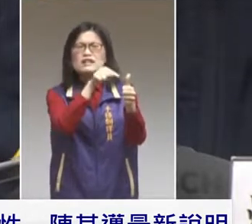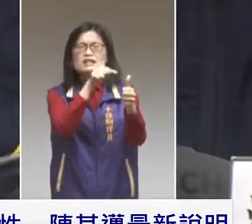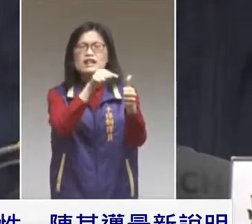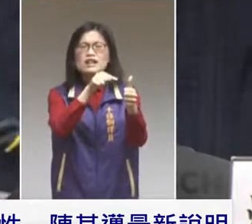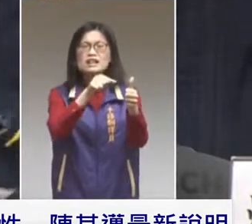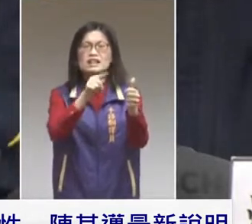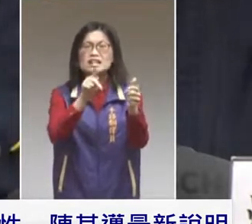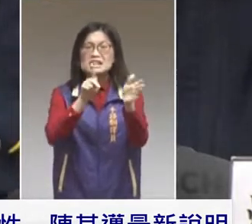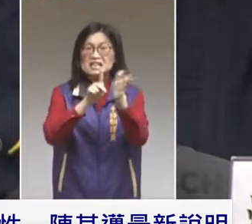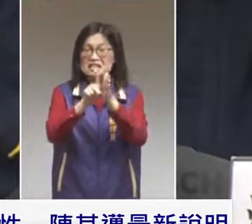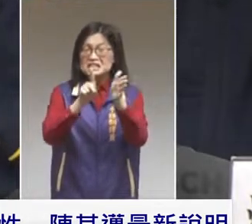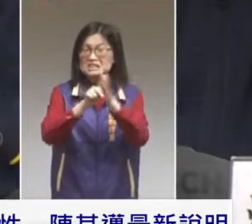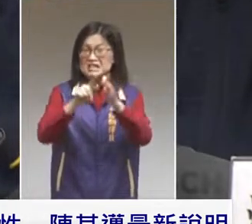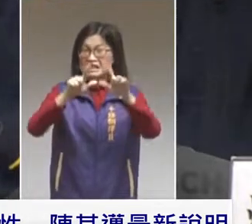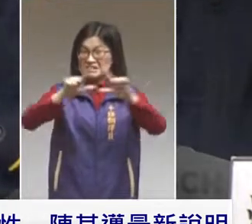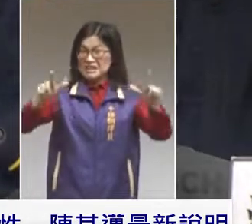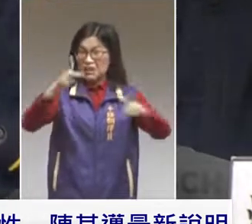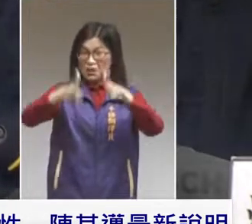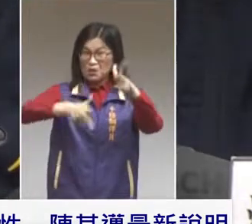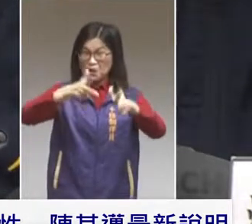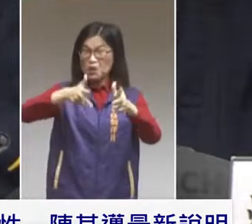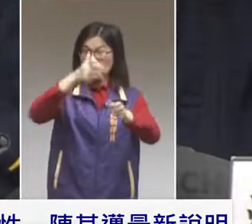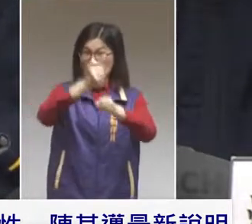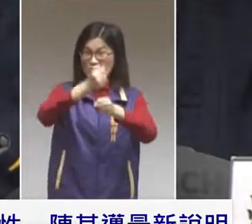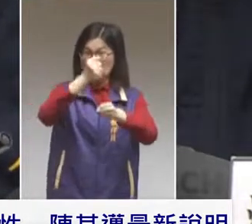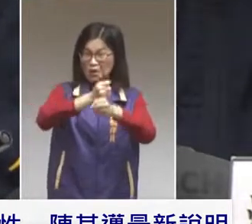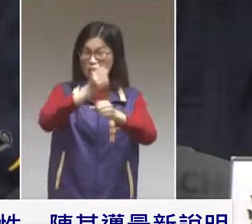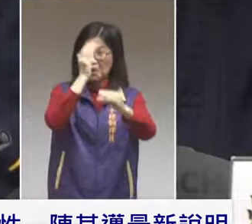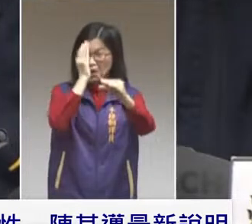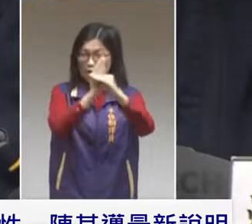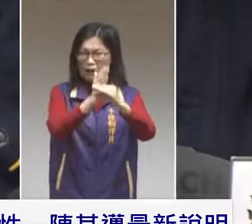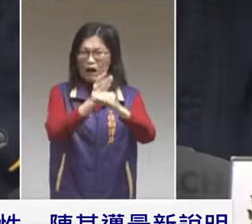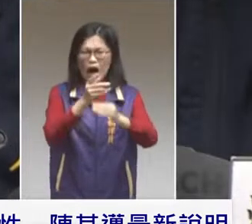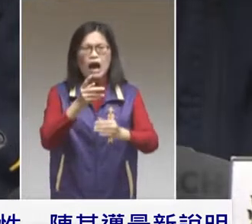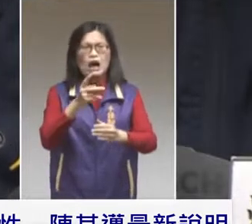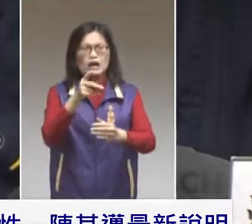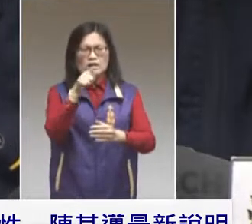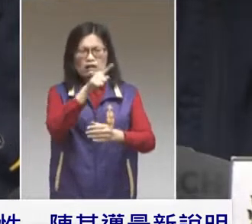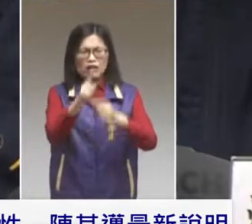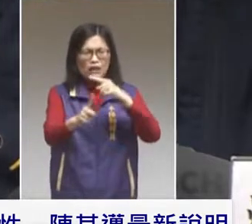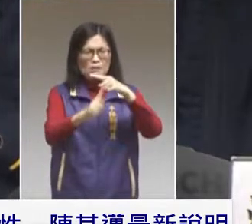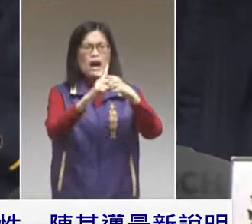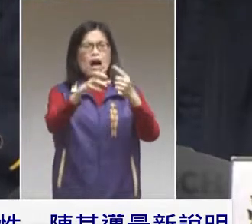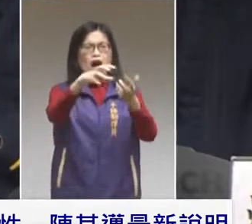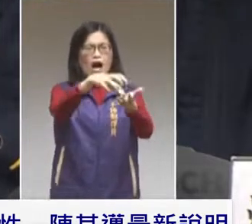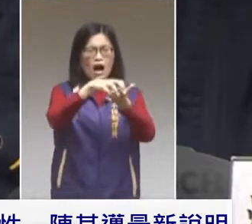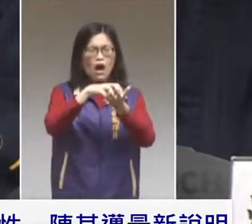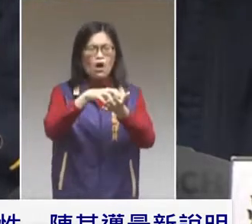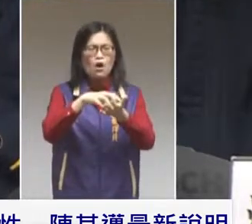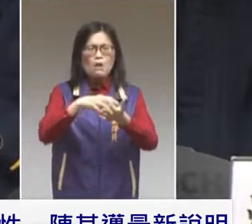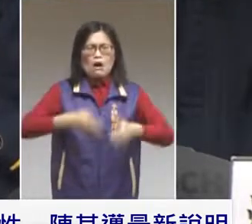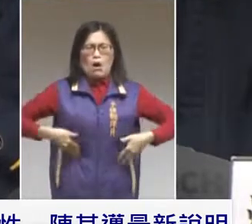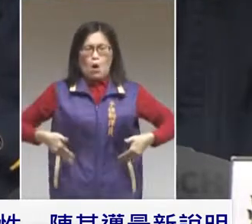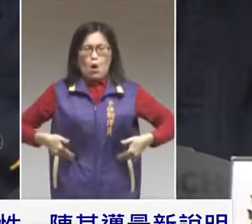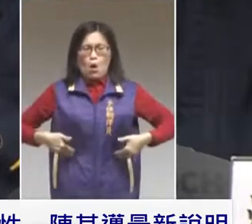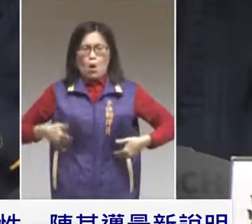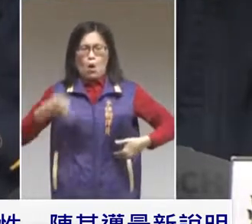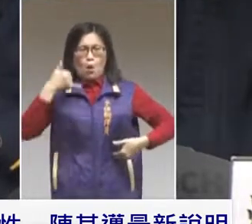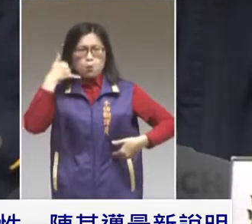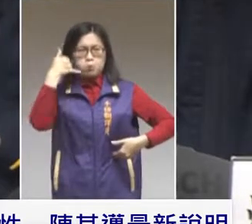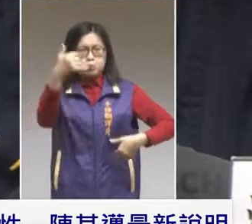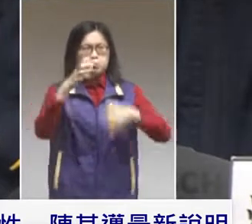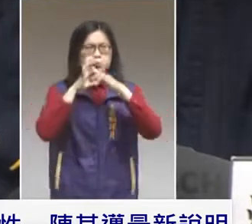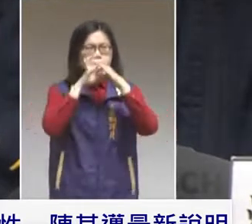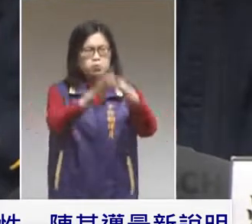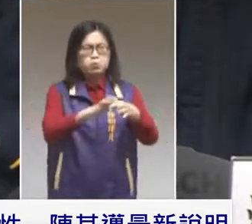个个案是比较特别，它由于它在一个某科技大厂里面工作，那我们也在接获确诊的结果之后